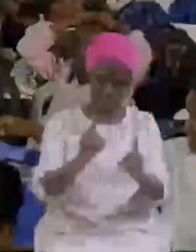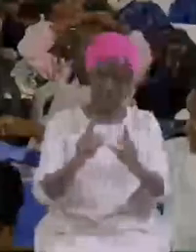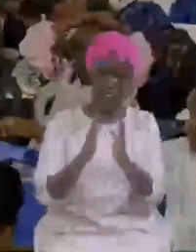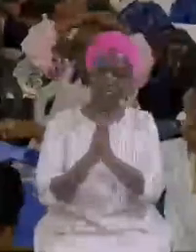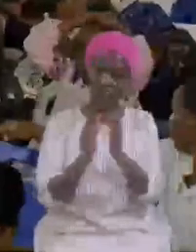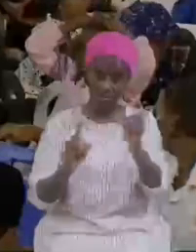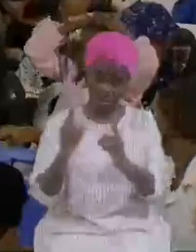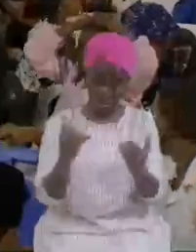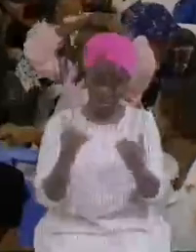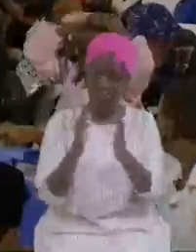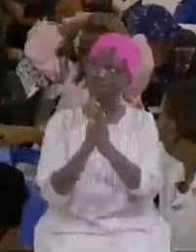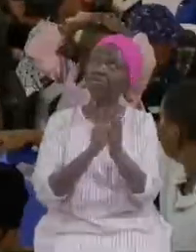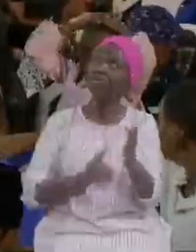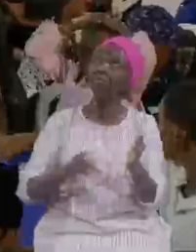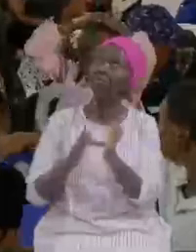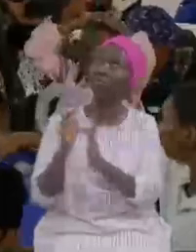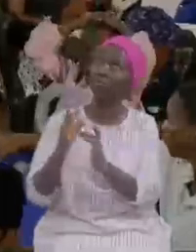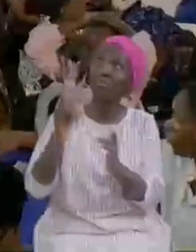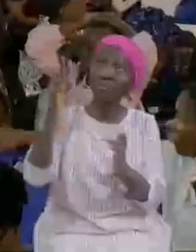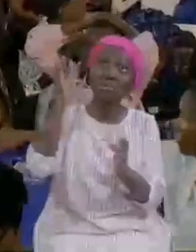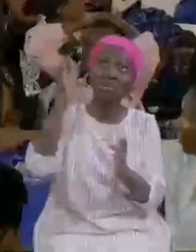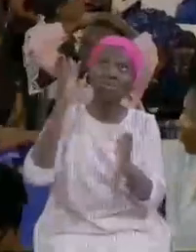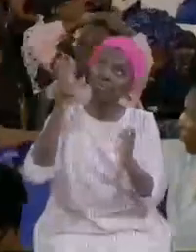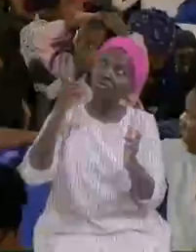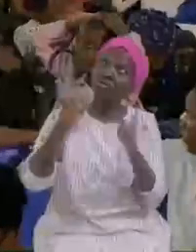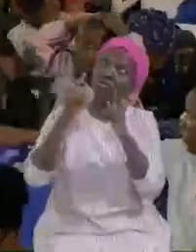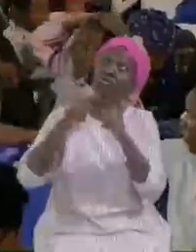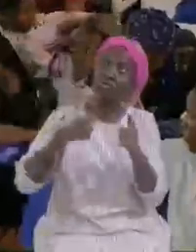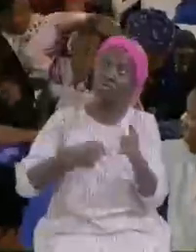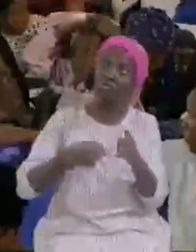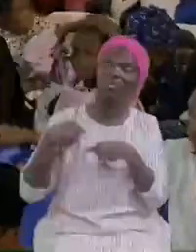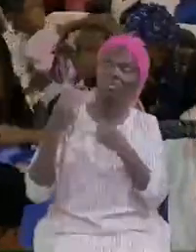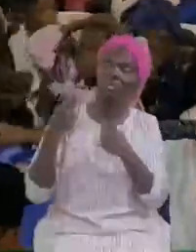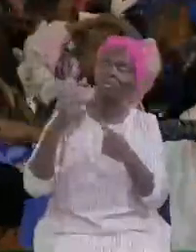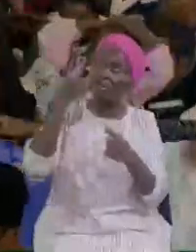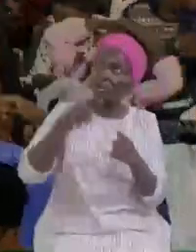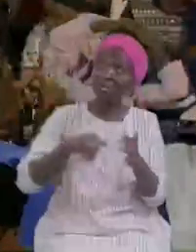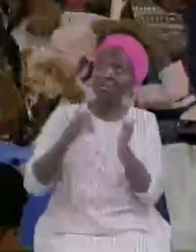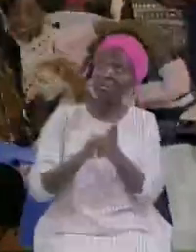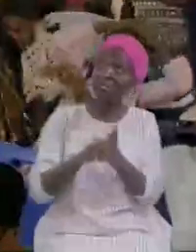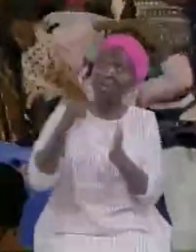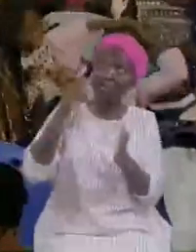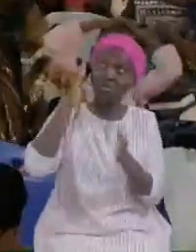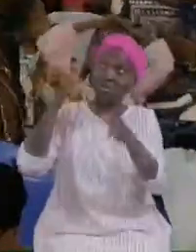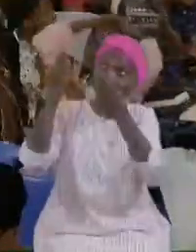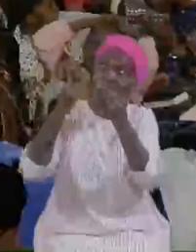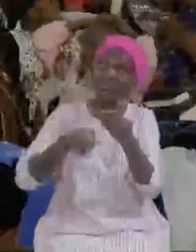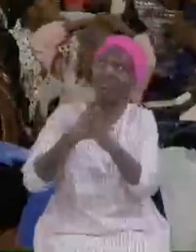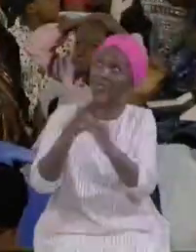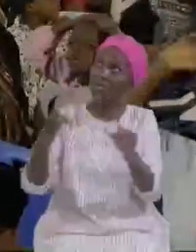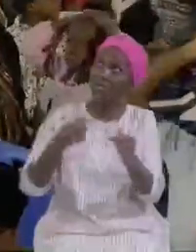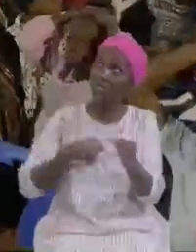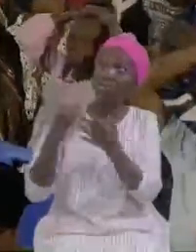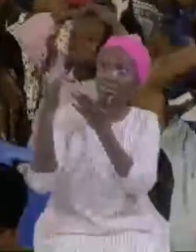là, tu me parlais depuis, tu m'as dit que tu me donneras la libération ce soir,